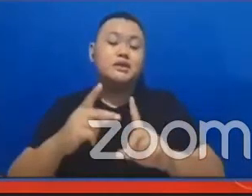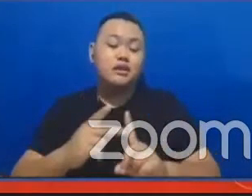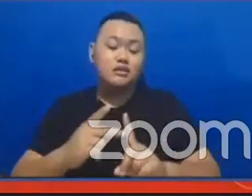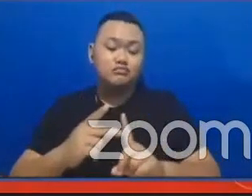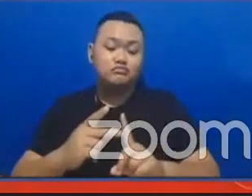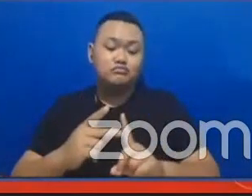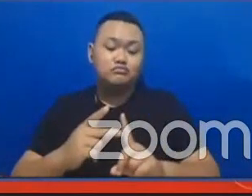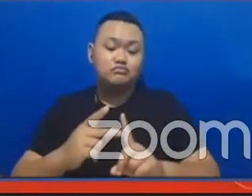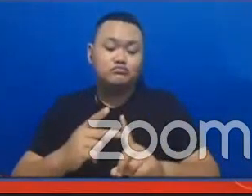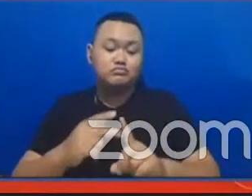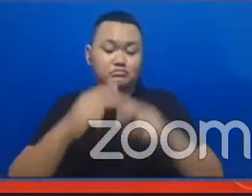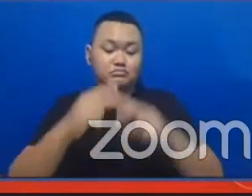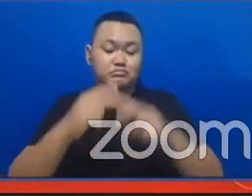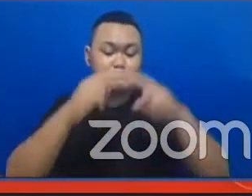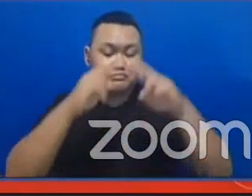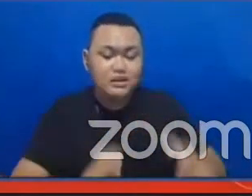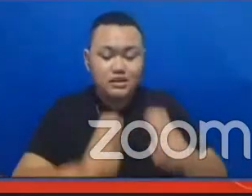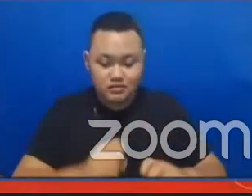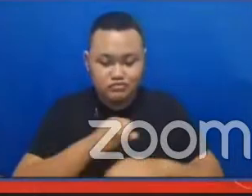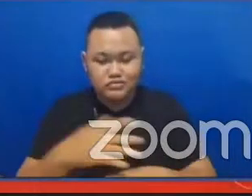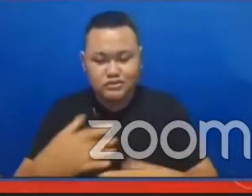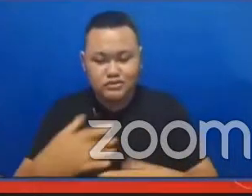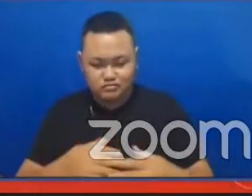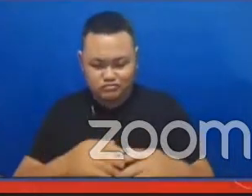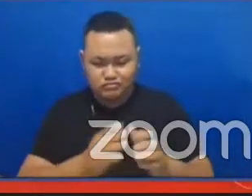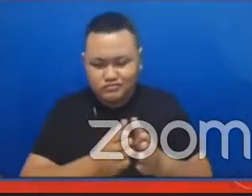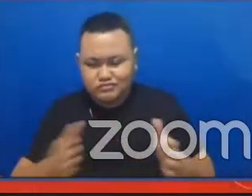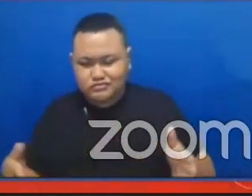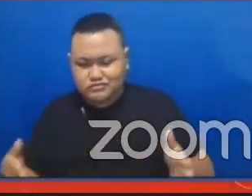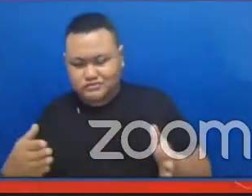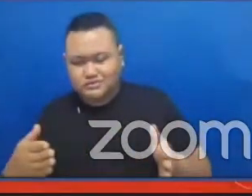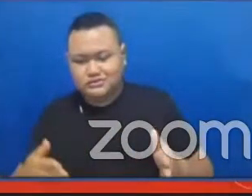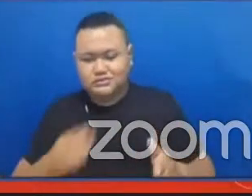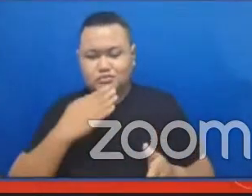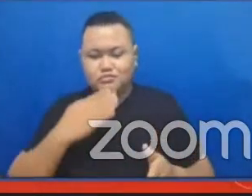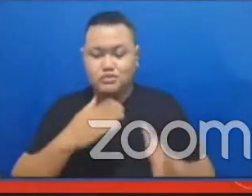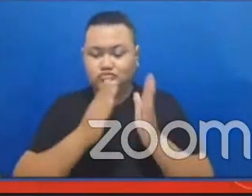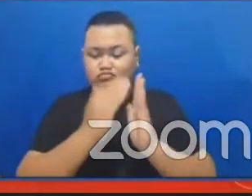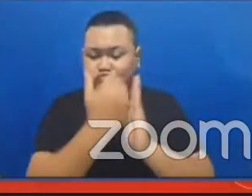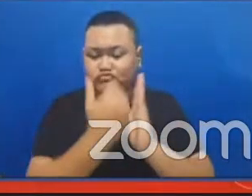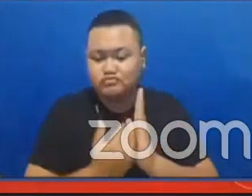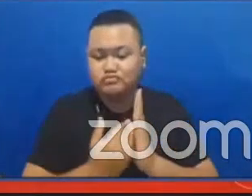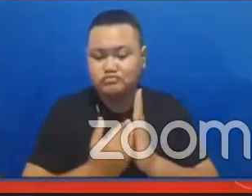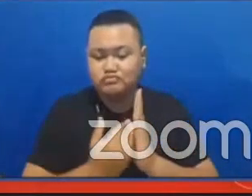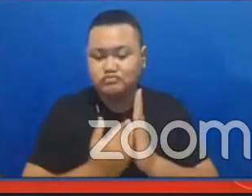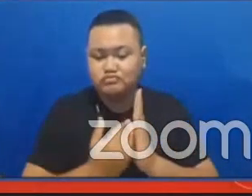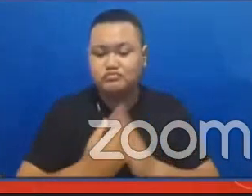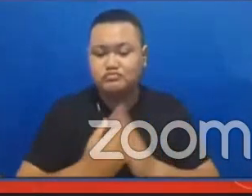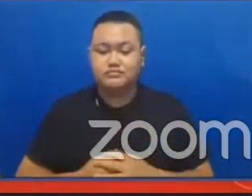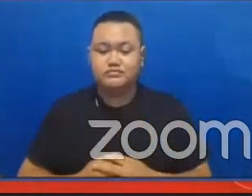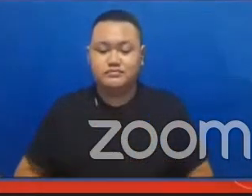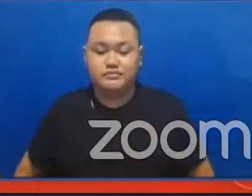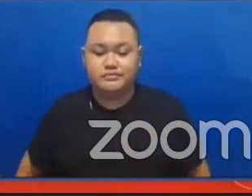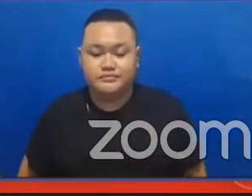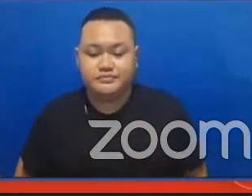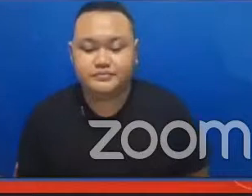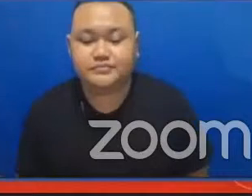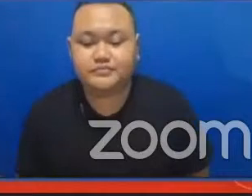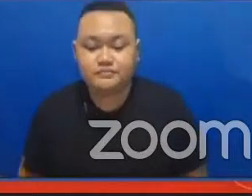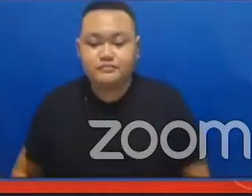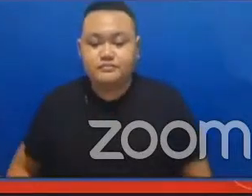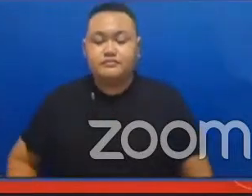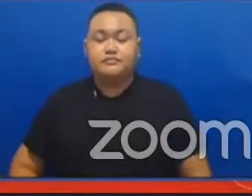eksperimen, pengujian, dan pengukuran yang terkontrol dalam kondisi yang tidak nyata atau tidak sebenarnya. Malah